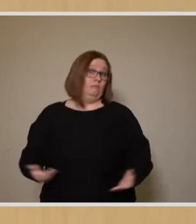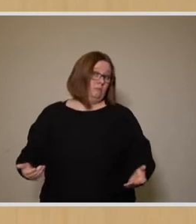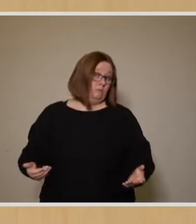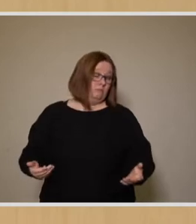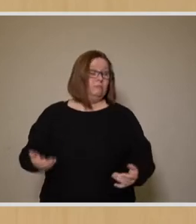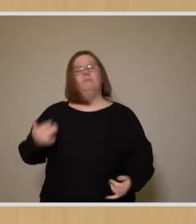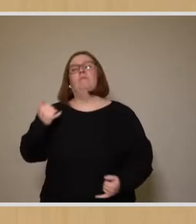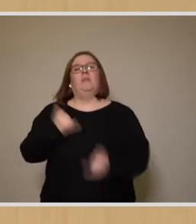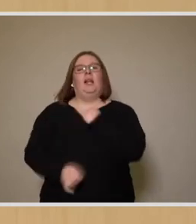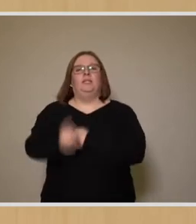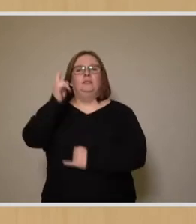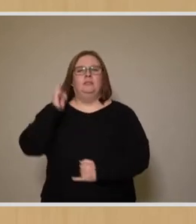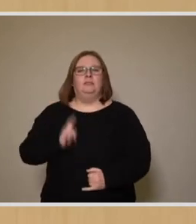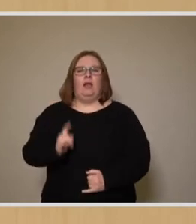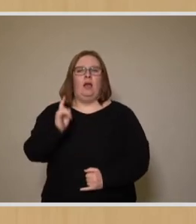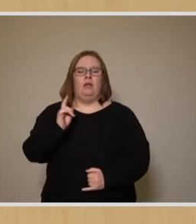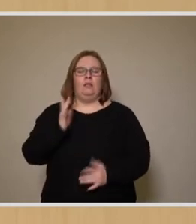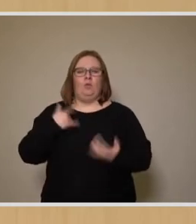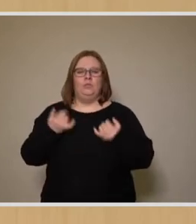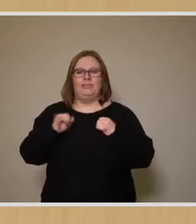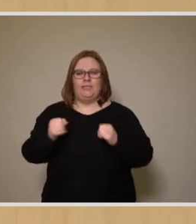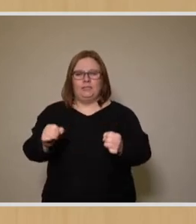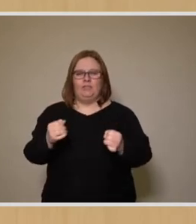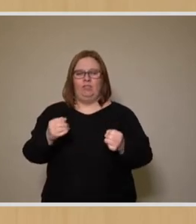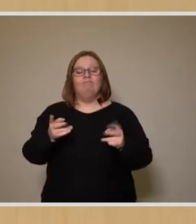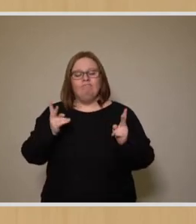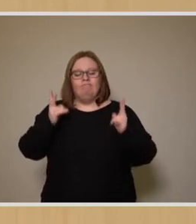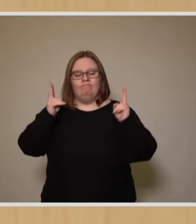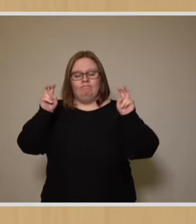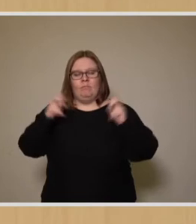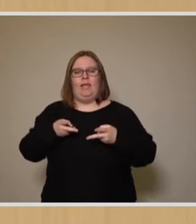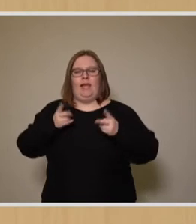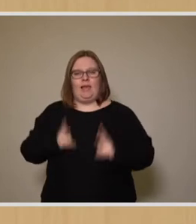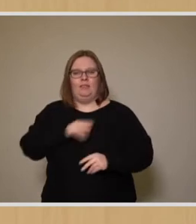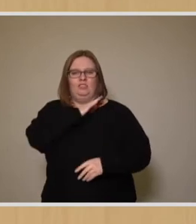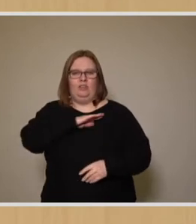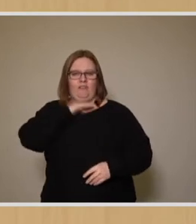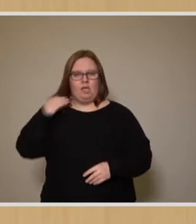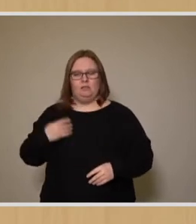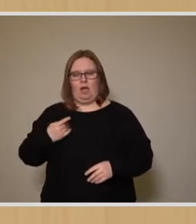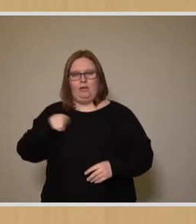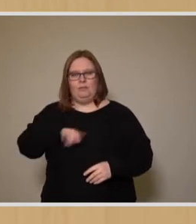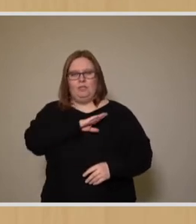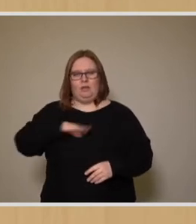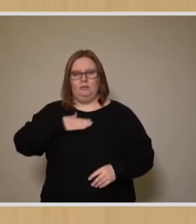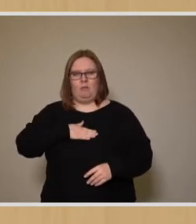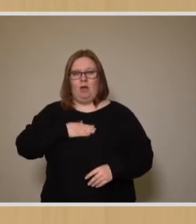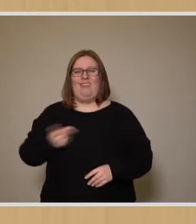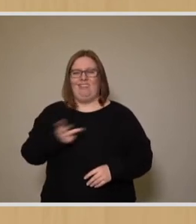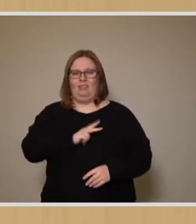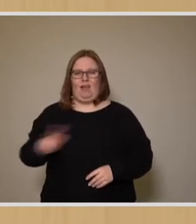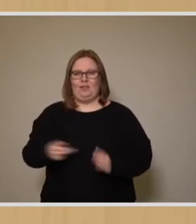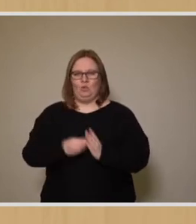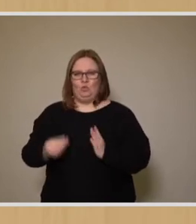In den vergangenen Jahren hat die Initiative Endlich Wasser in Sachsenbad nahezu 3000 Unterschriften gesammelt, um ein nach